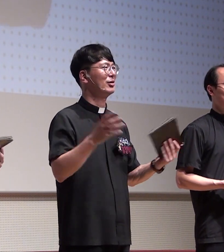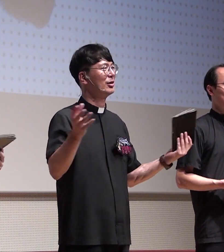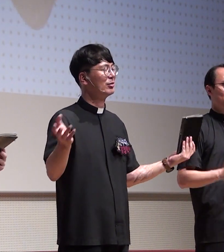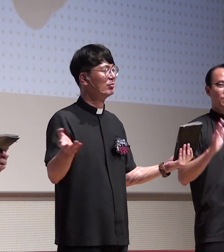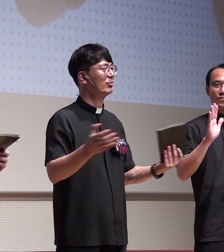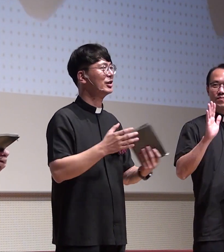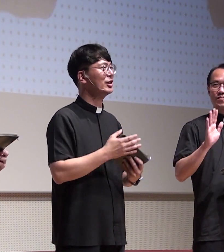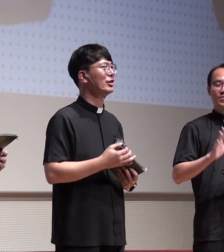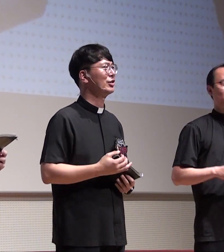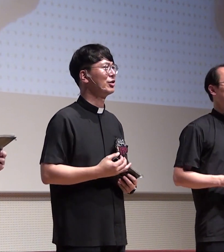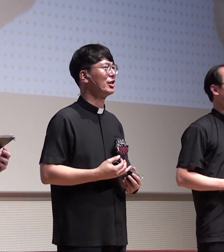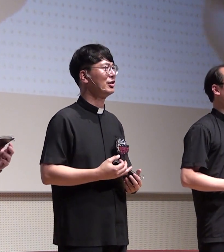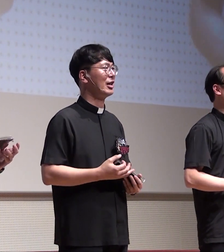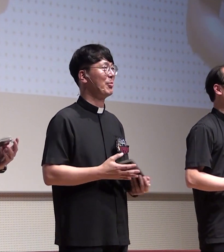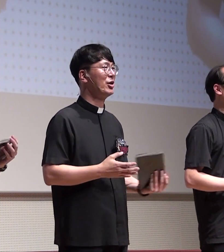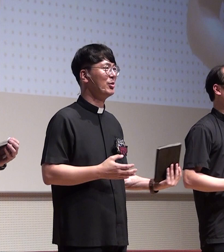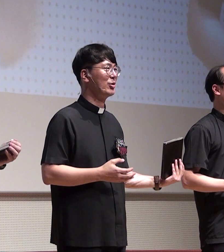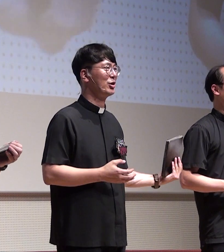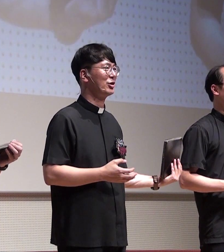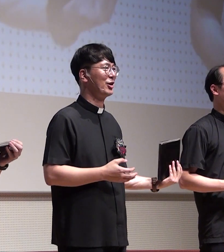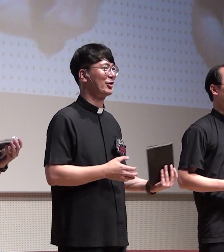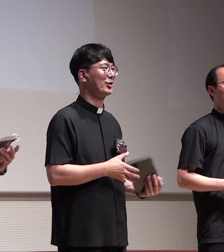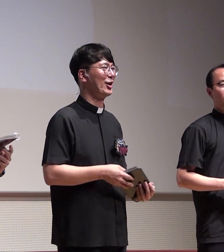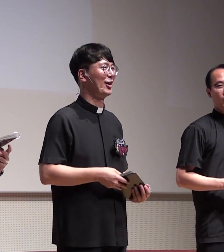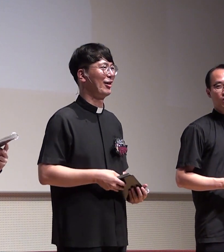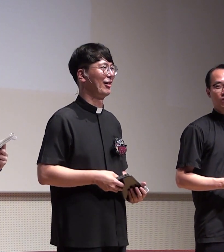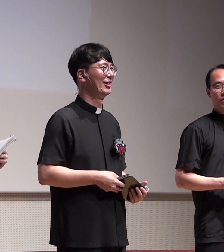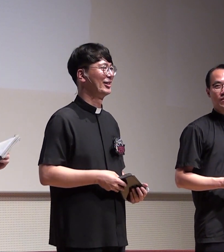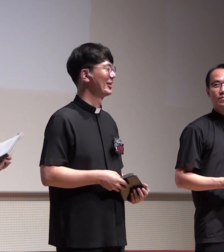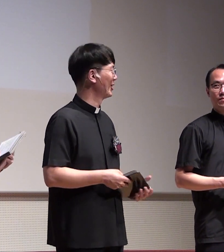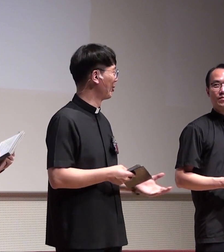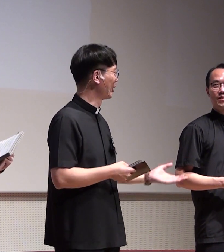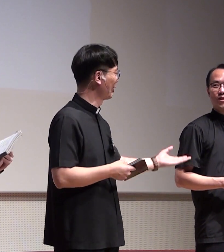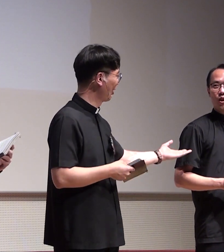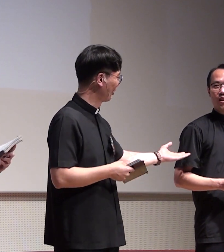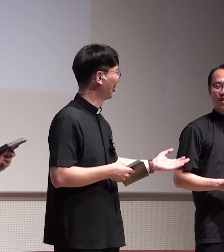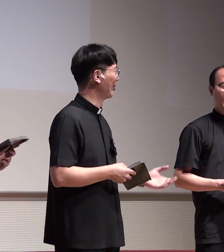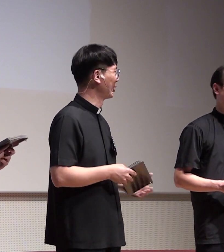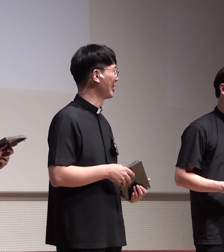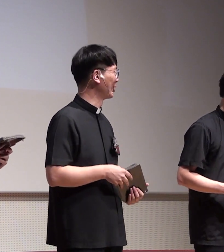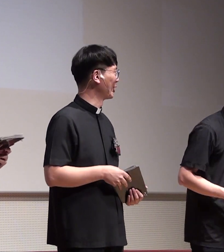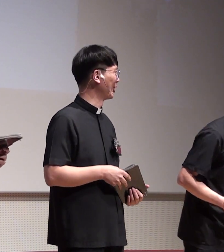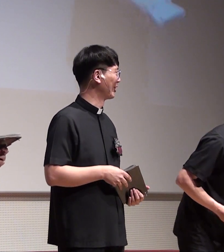이 찍은 영상을 다 편집해 주셨어요. 네. 또 딱 계셨네요.